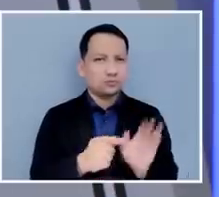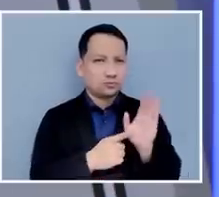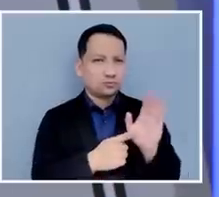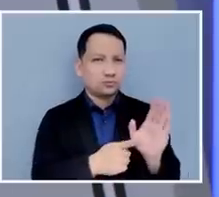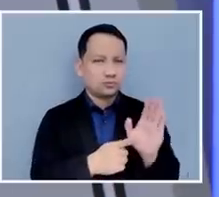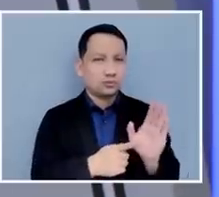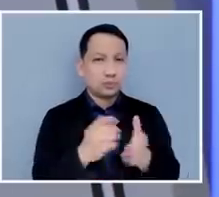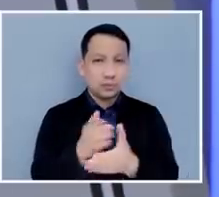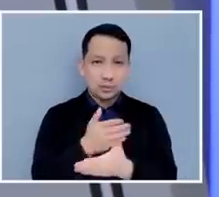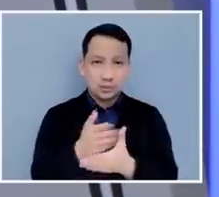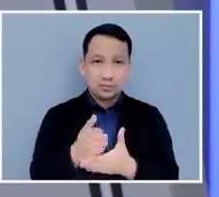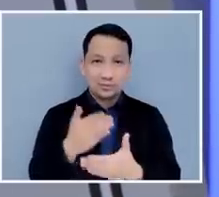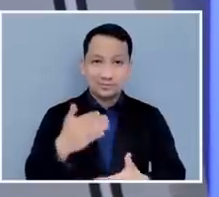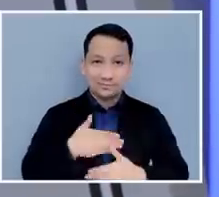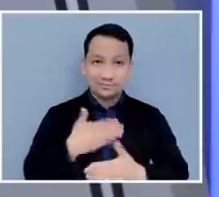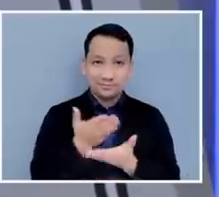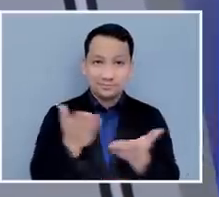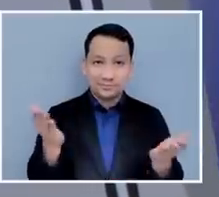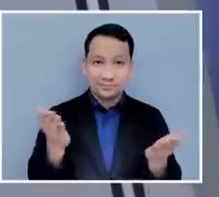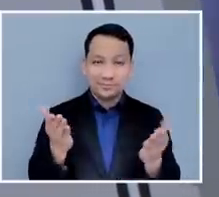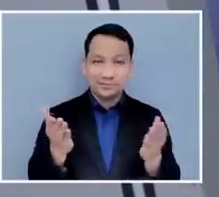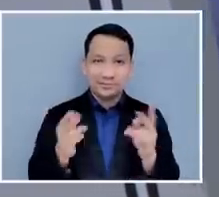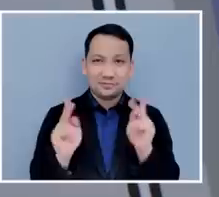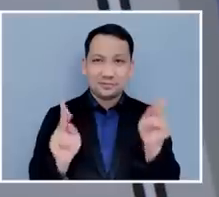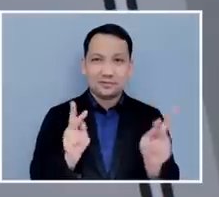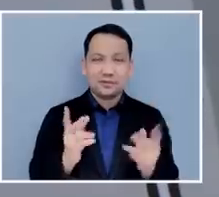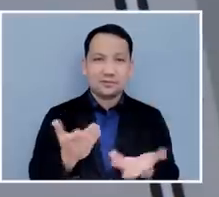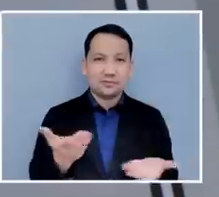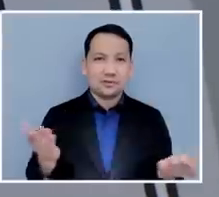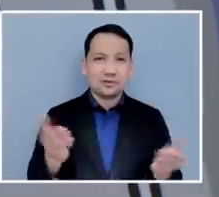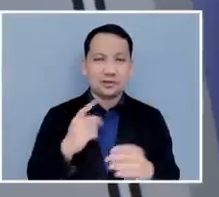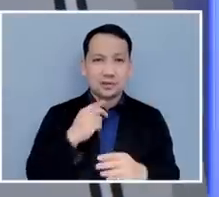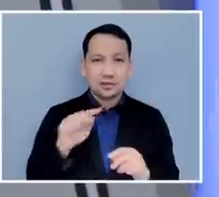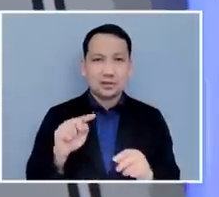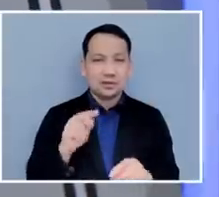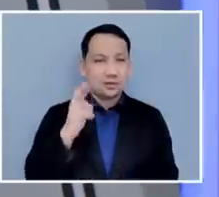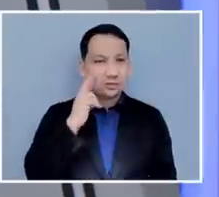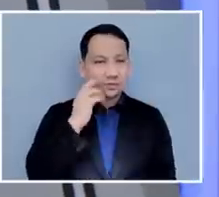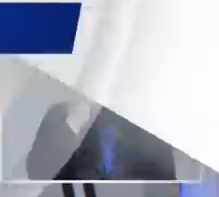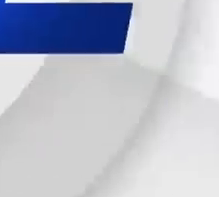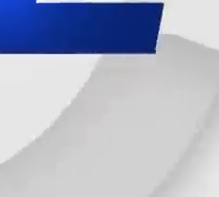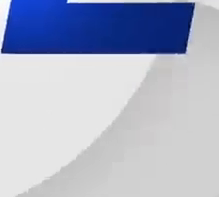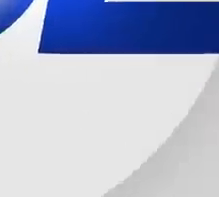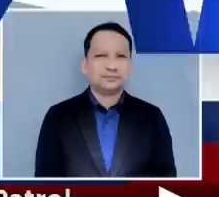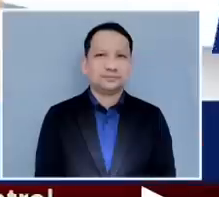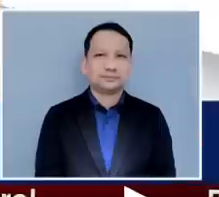ng kasiyahan sa marami. Nagpapatrol, Rod Maseras.